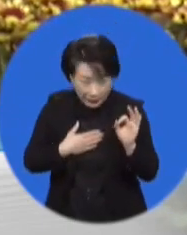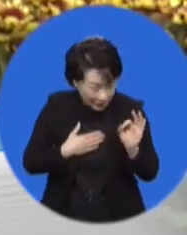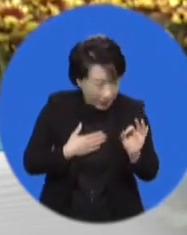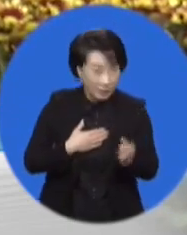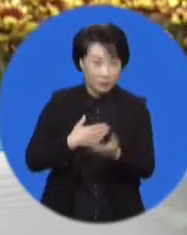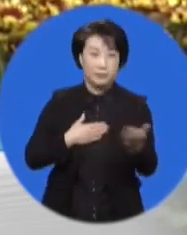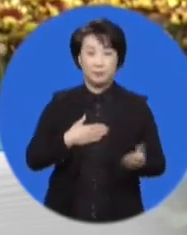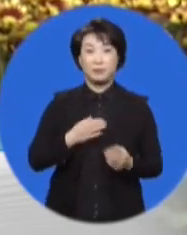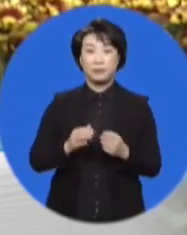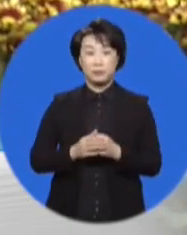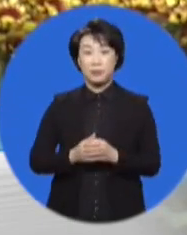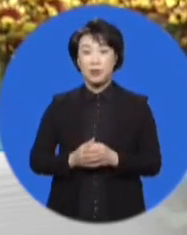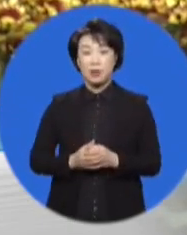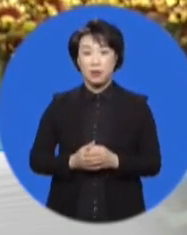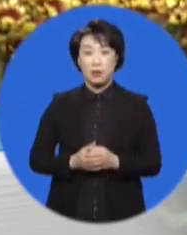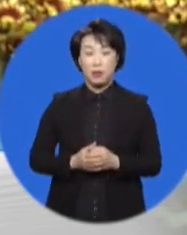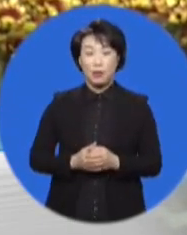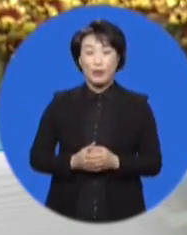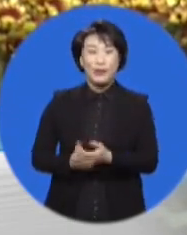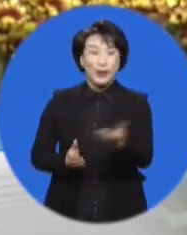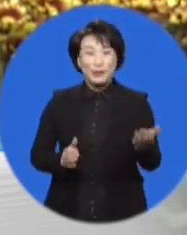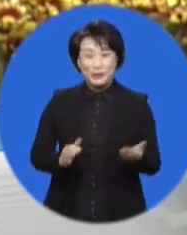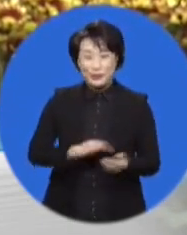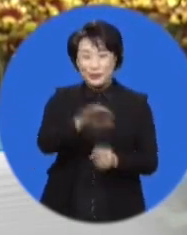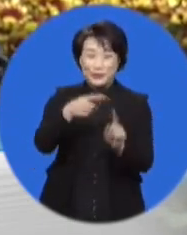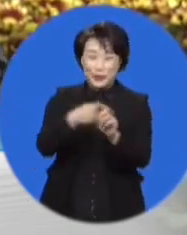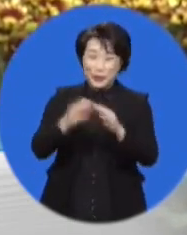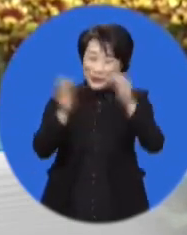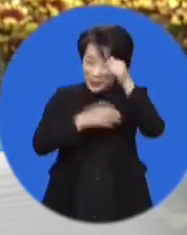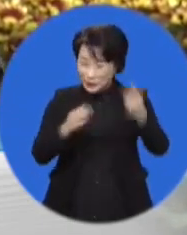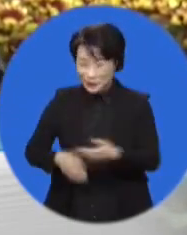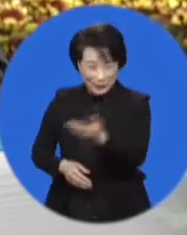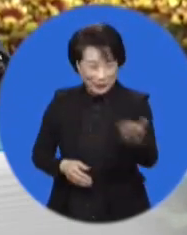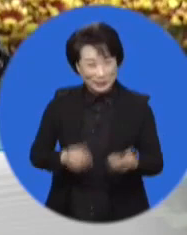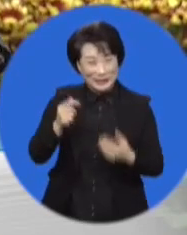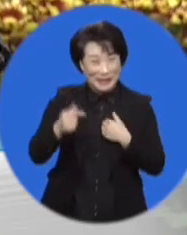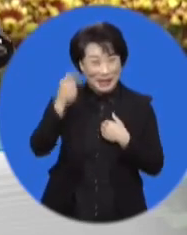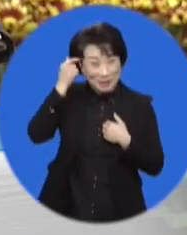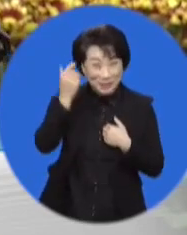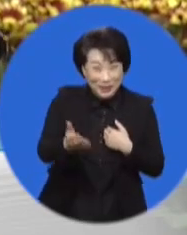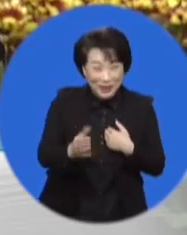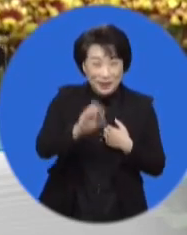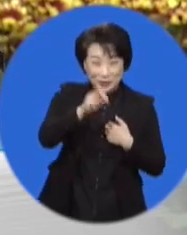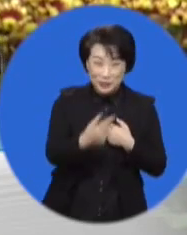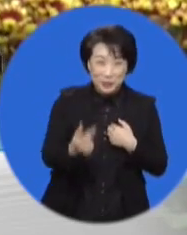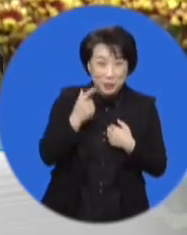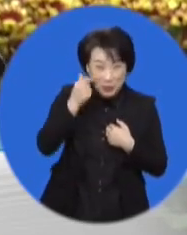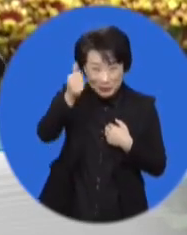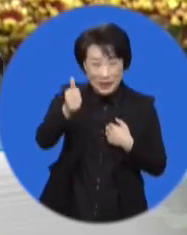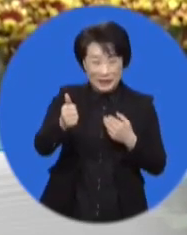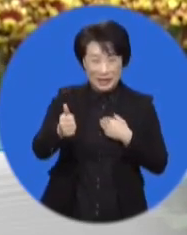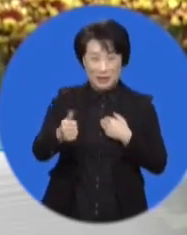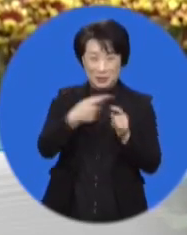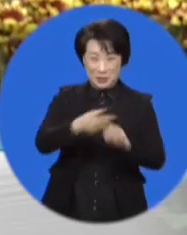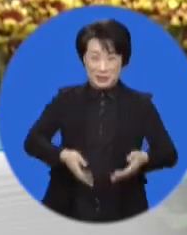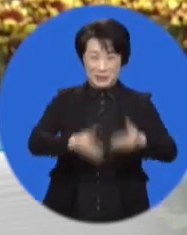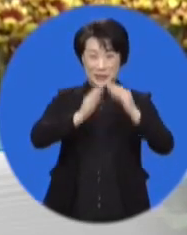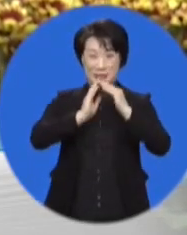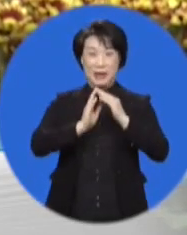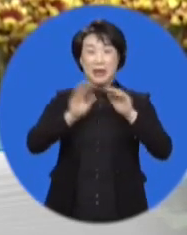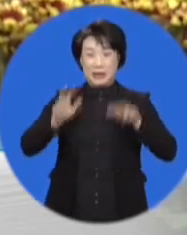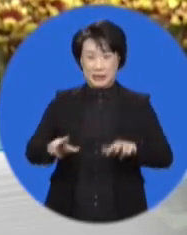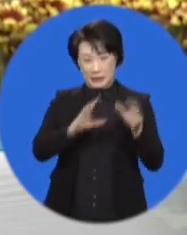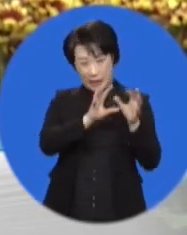이해가 됩니까? 한번 우리 교인들에게 물어볼게요. 윤석전 목사가 교회